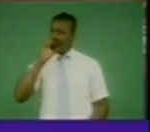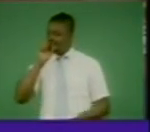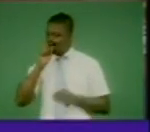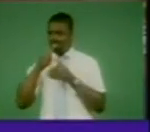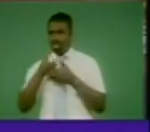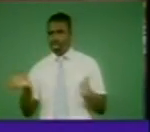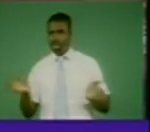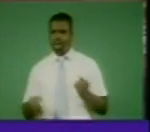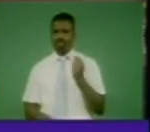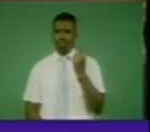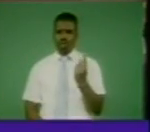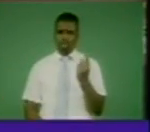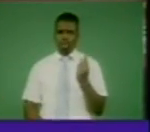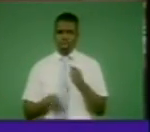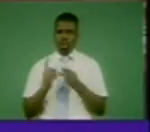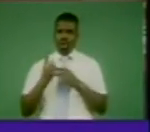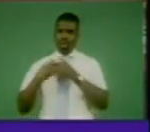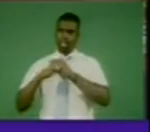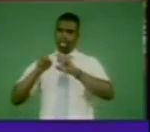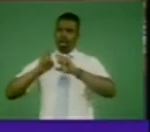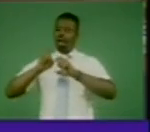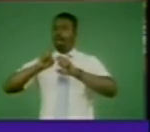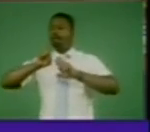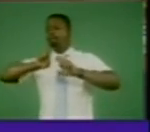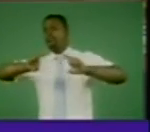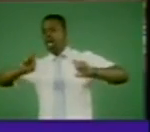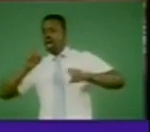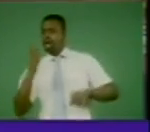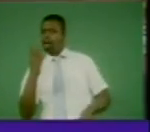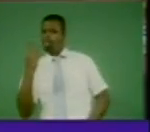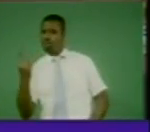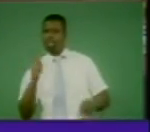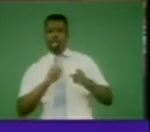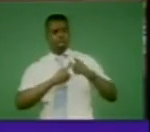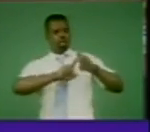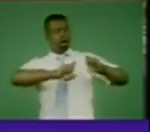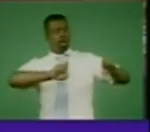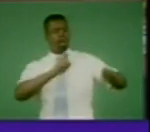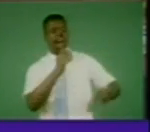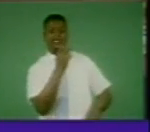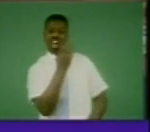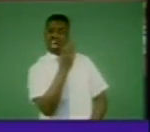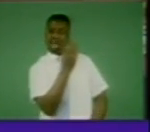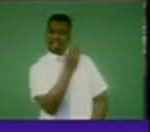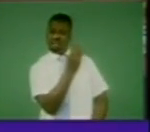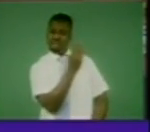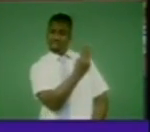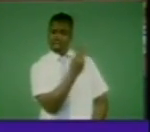kura moja kuna ibara 41, ibara 42, ibara 44 na ibara